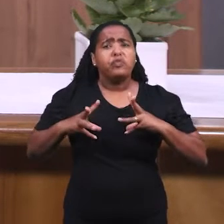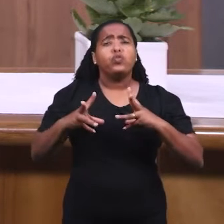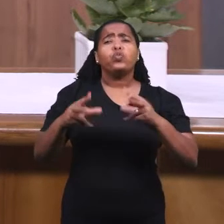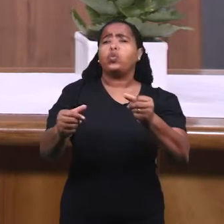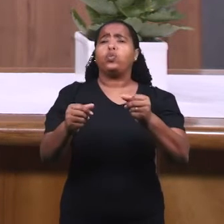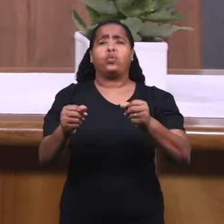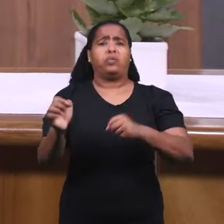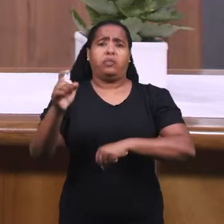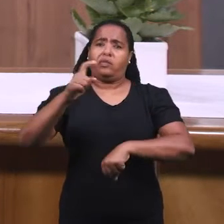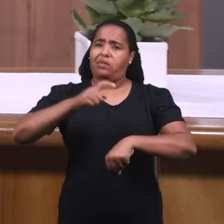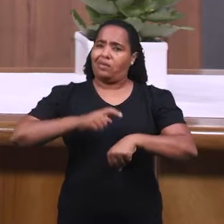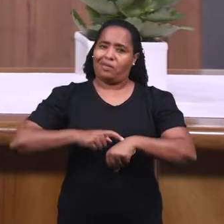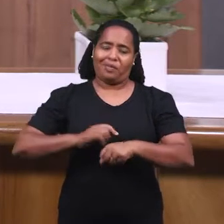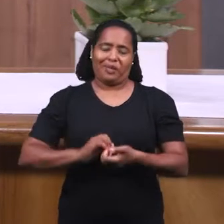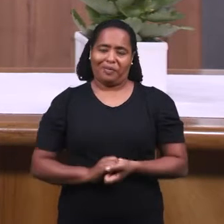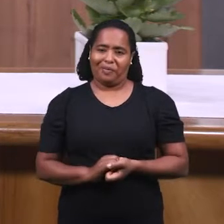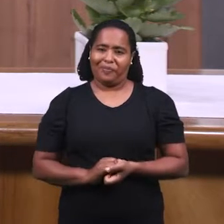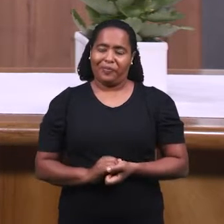всякое время.